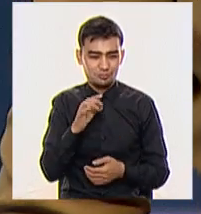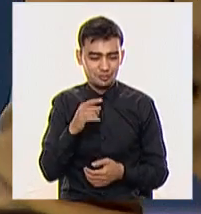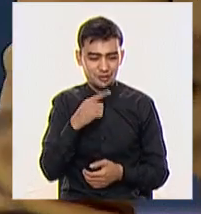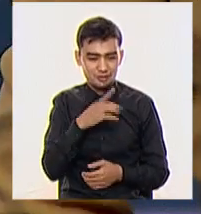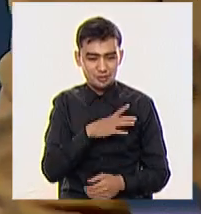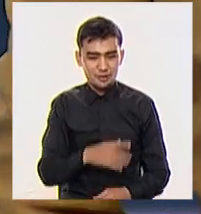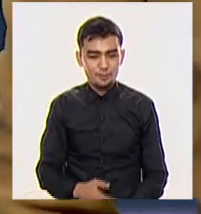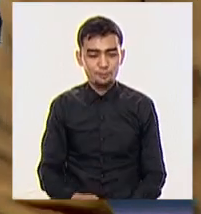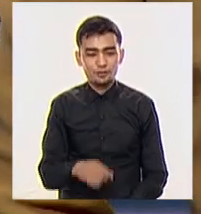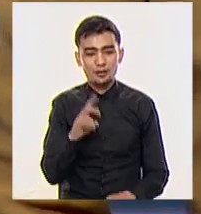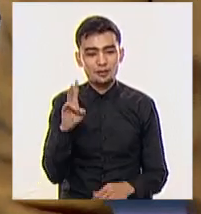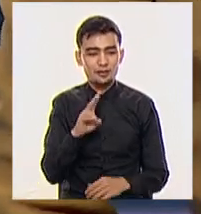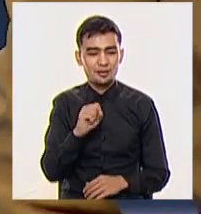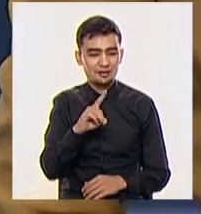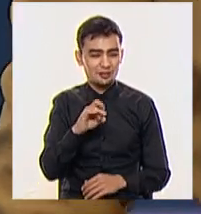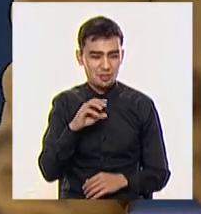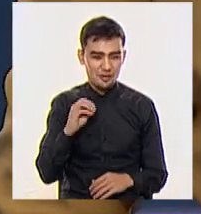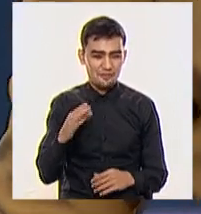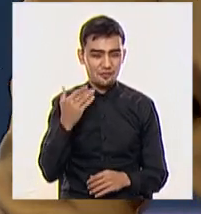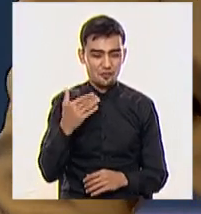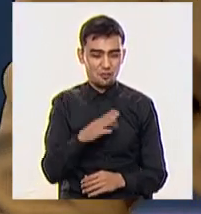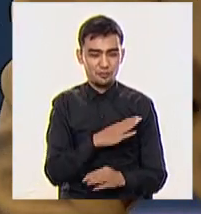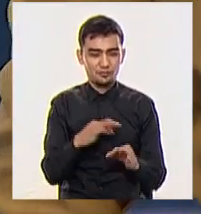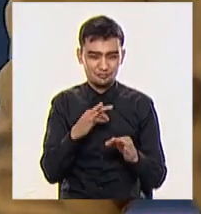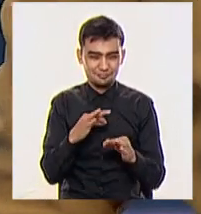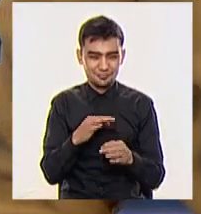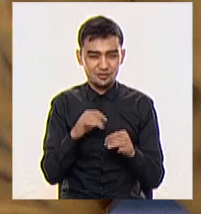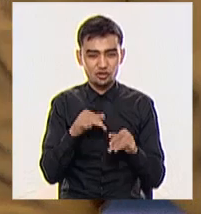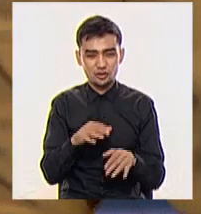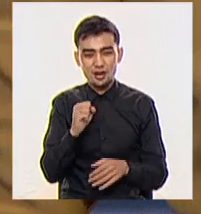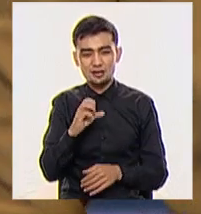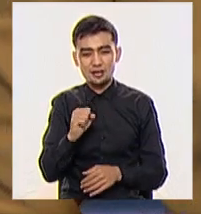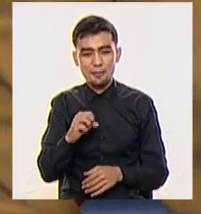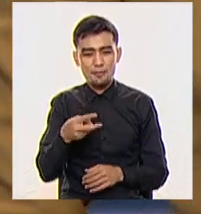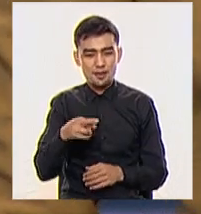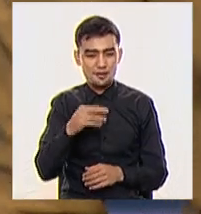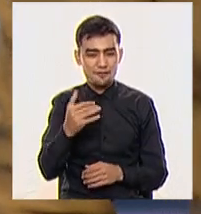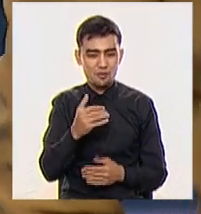Айбар, Нұрсұлтан Назарбаевтың шешімін ассамблея мүшелері қалай қабылдады? Олар не туралы айтты?